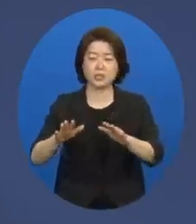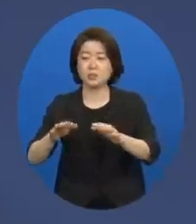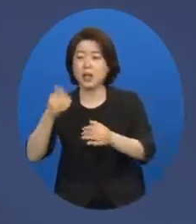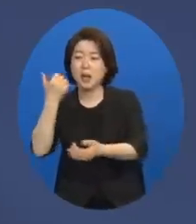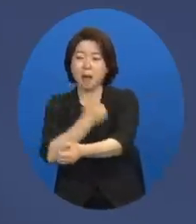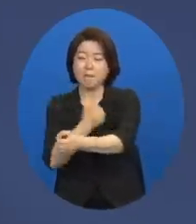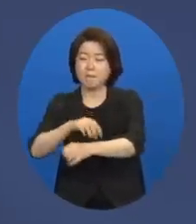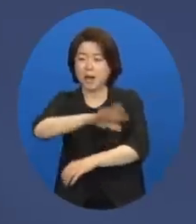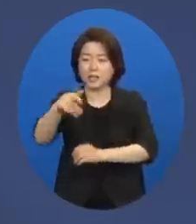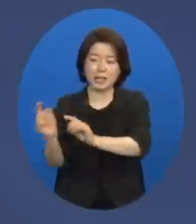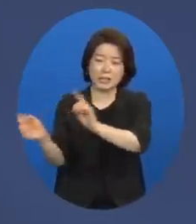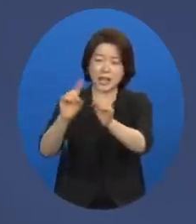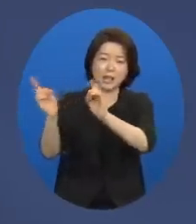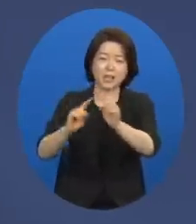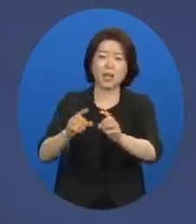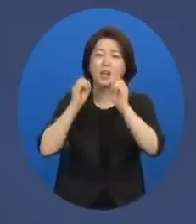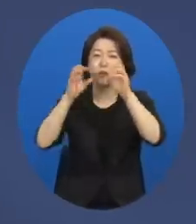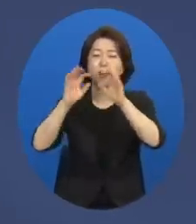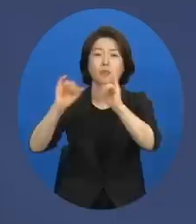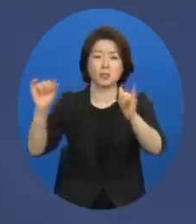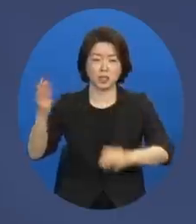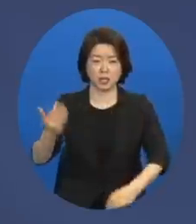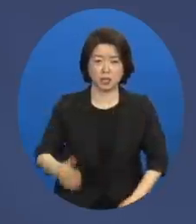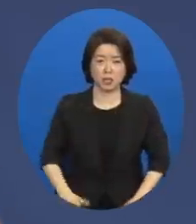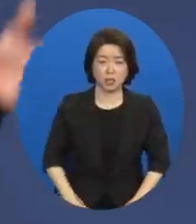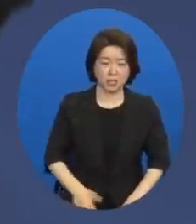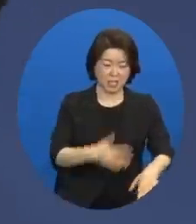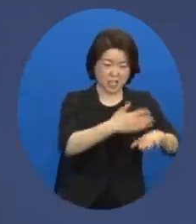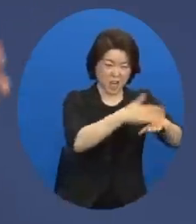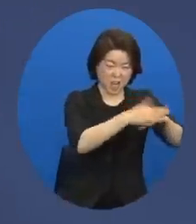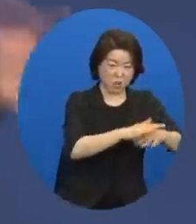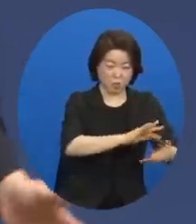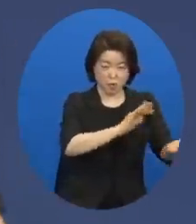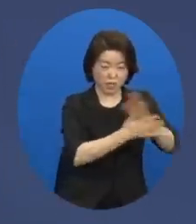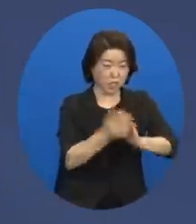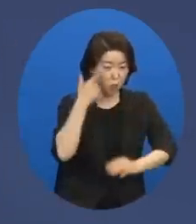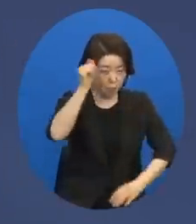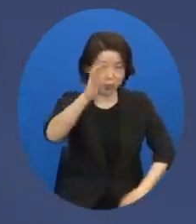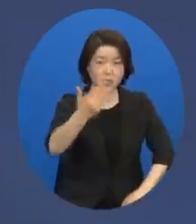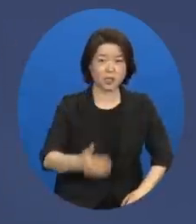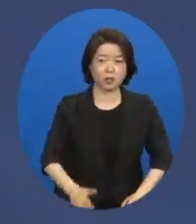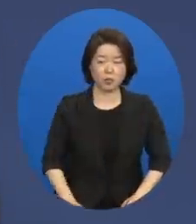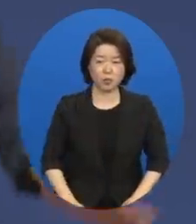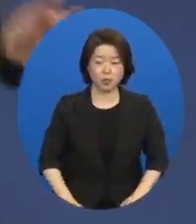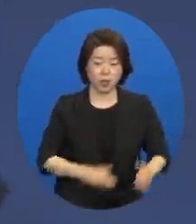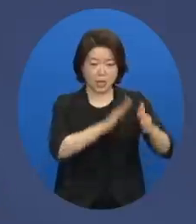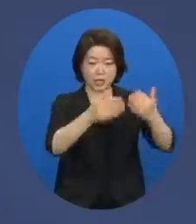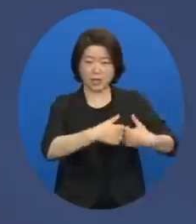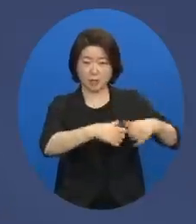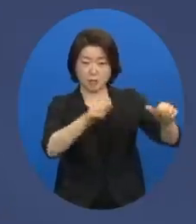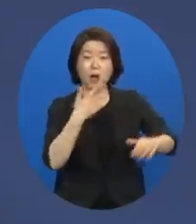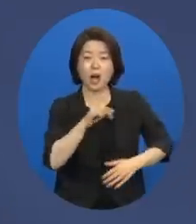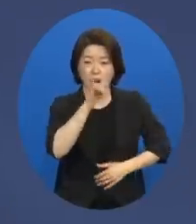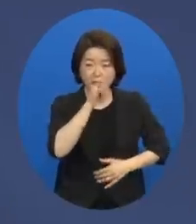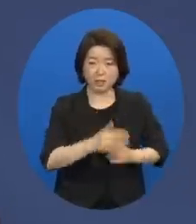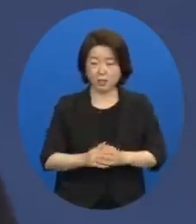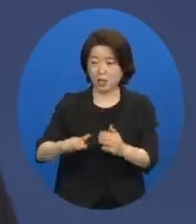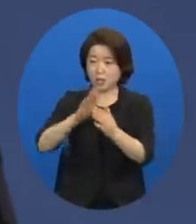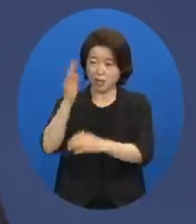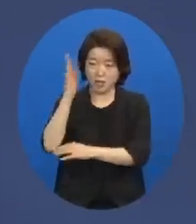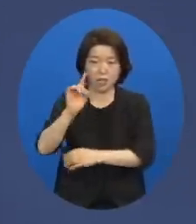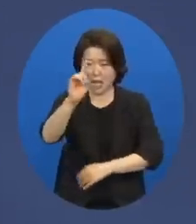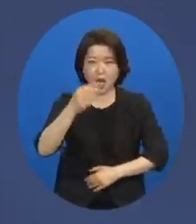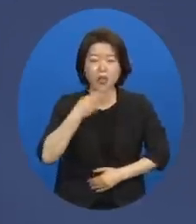있습니다. 조폭이 뒤집어져가지고 목사가 되고 그리고 그 깨지고 박살났던 가정들이 무슨 가정 얘기 한마디 안